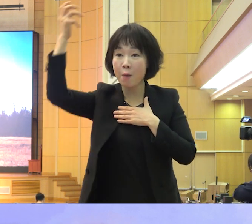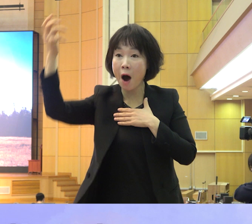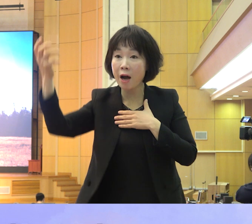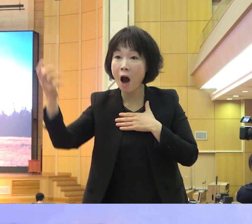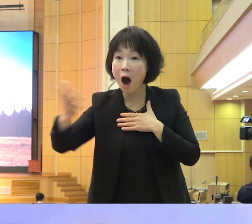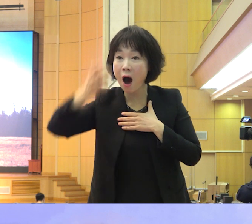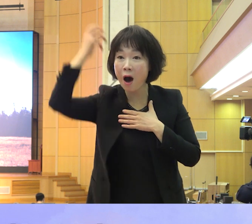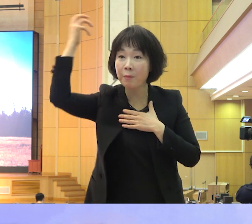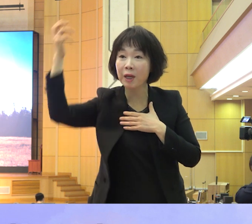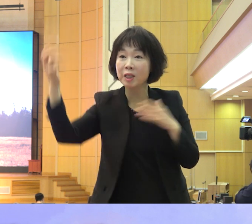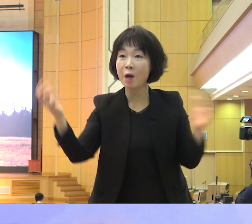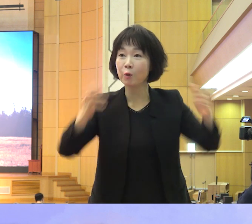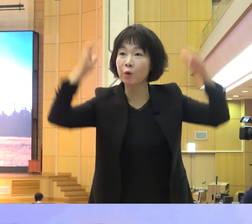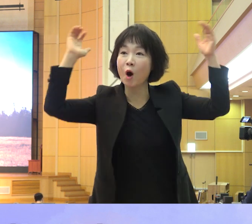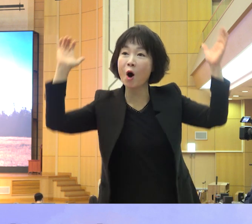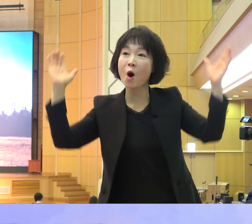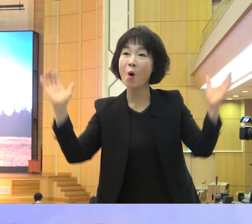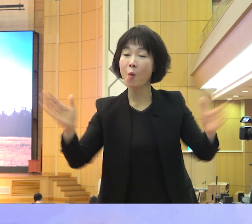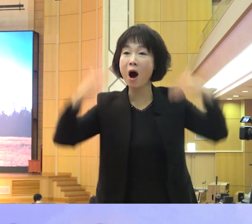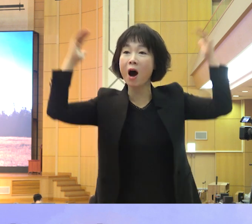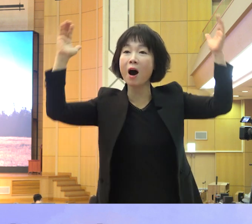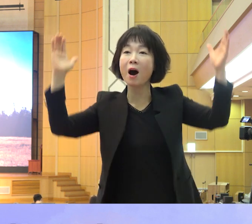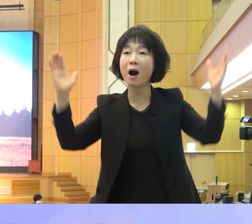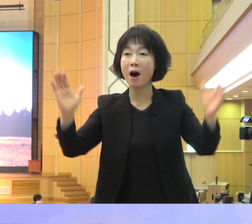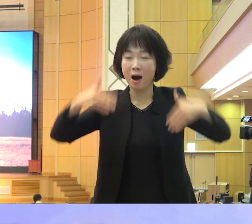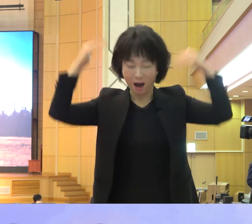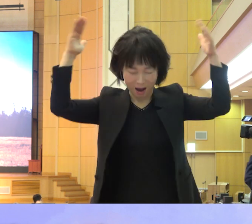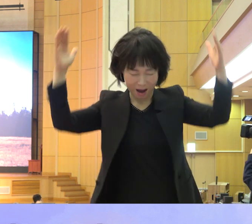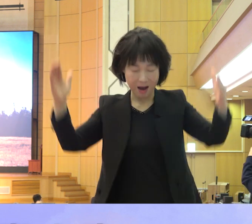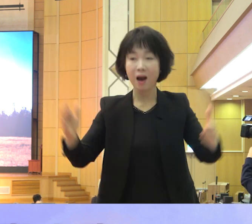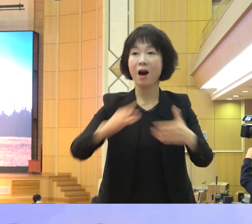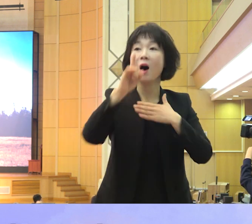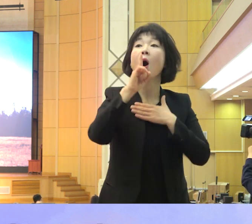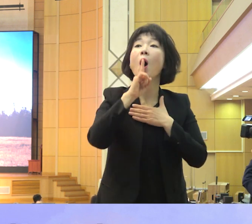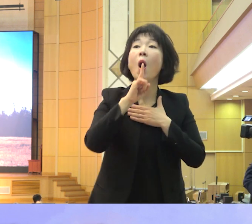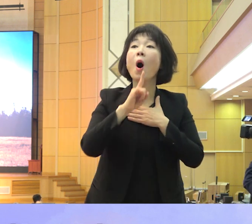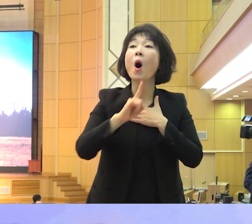성령의 바람 이제 불어와